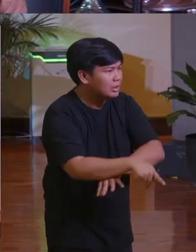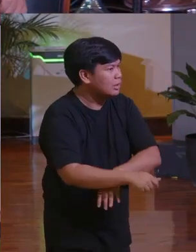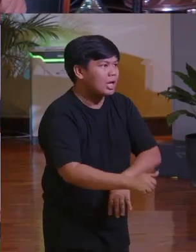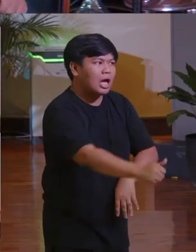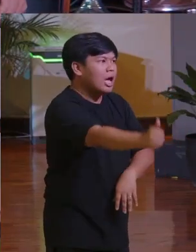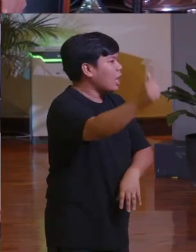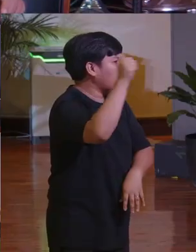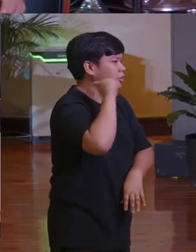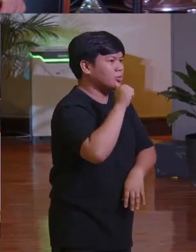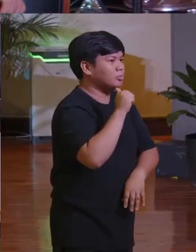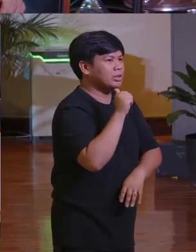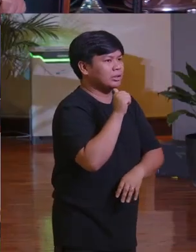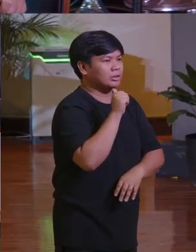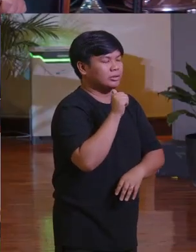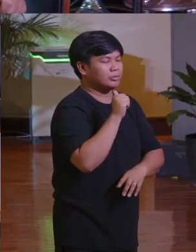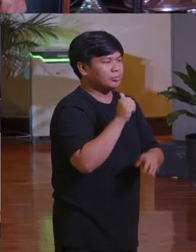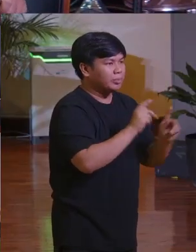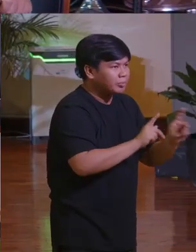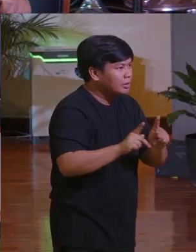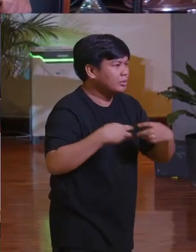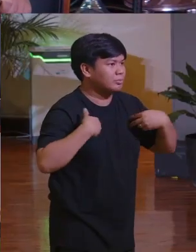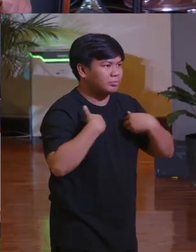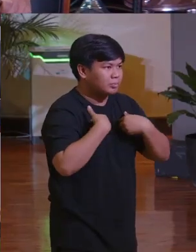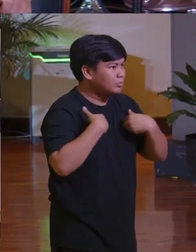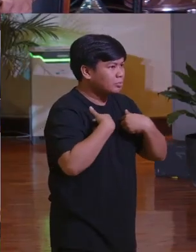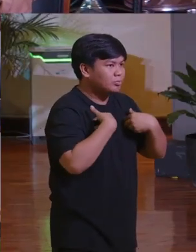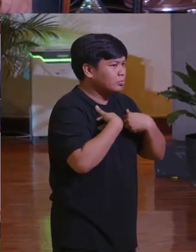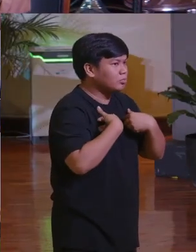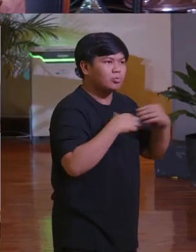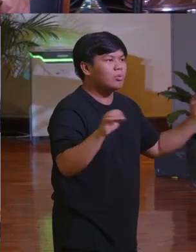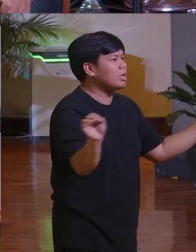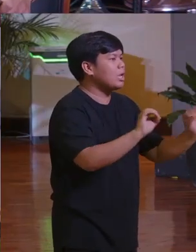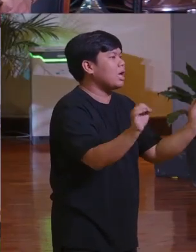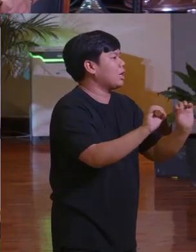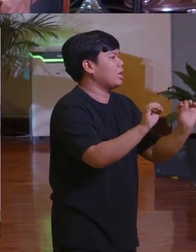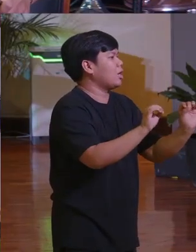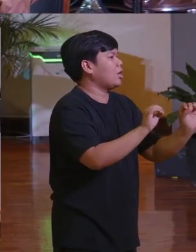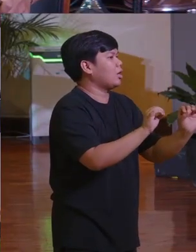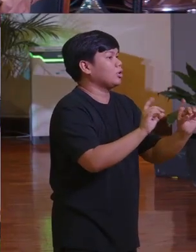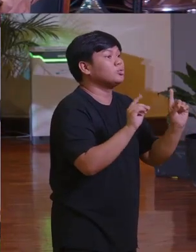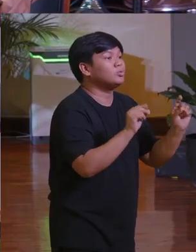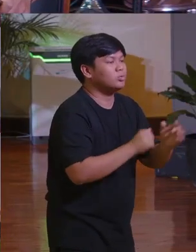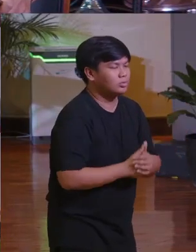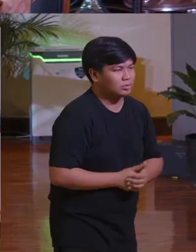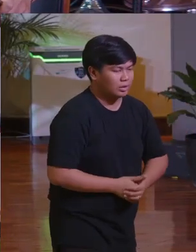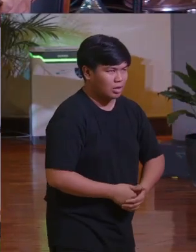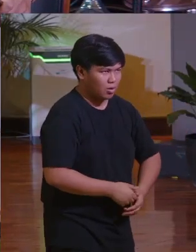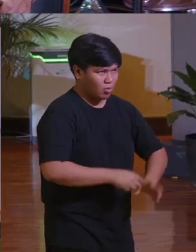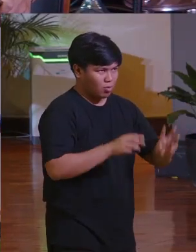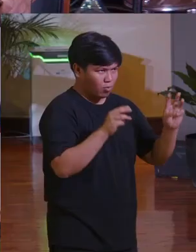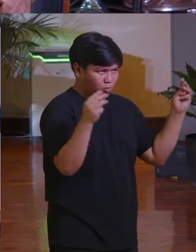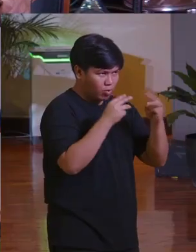So sila ay sasakop na lang na ibang bayan at kukunin ang kanilang kayamanan.